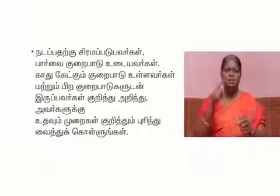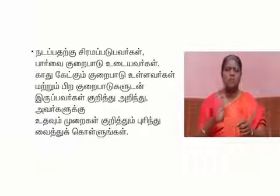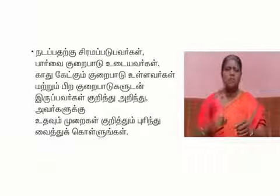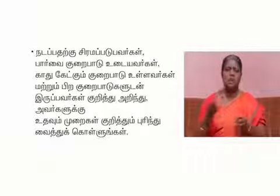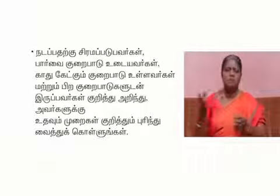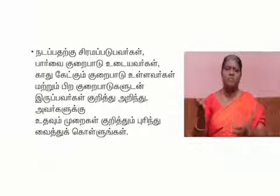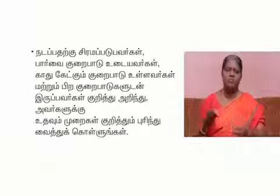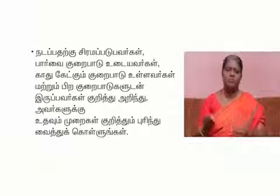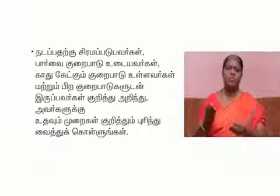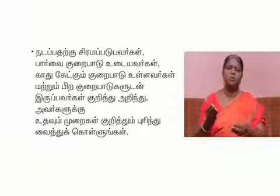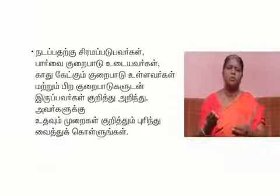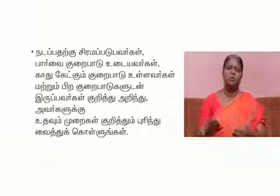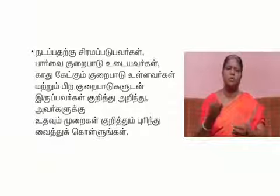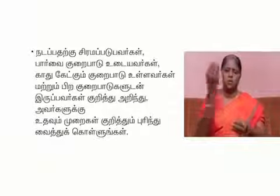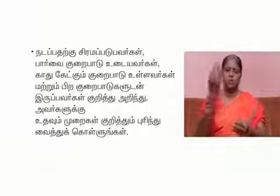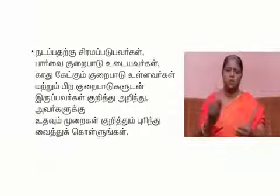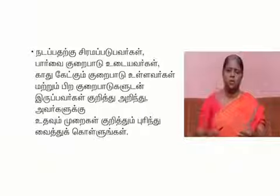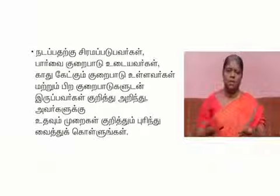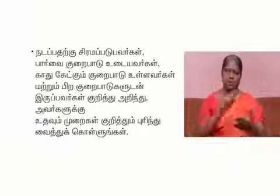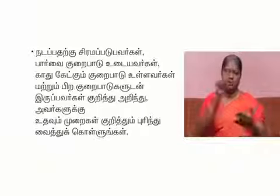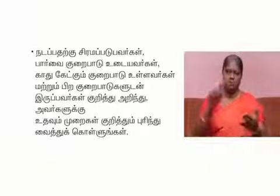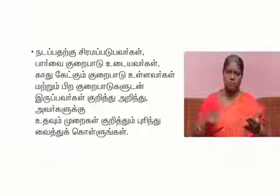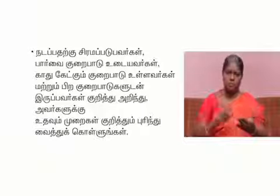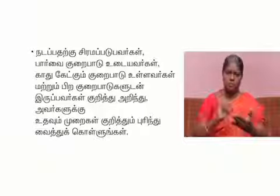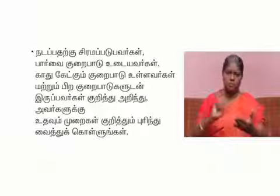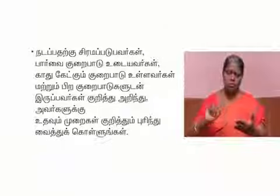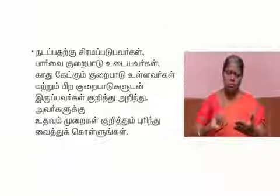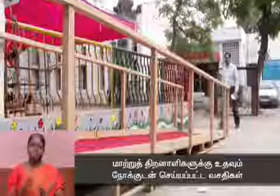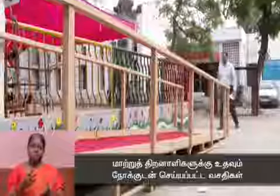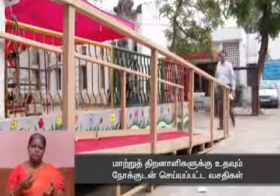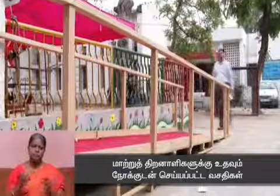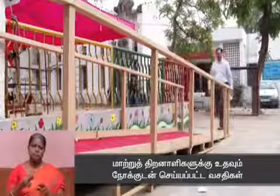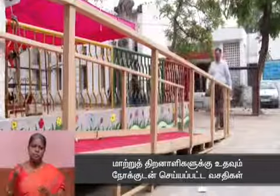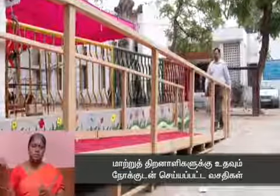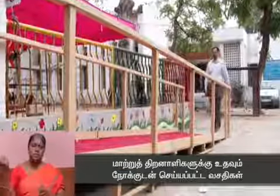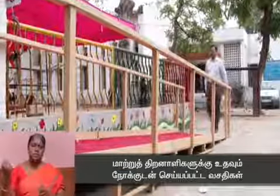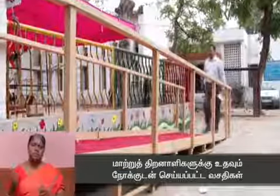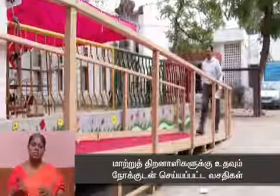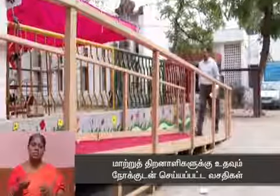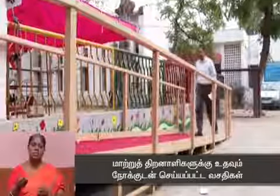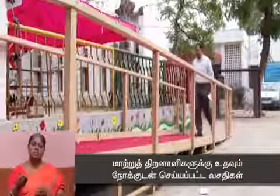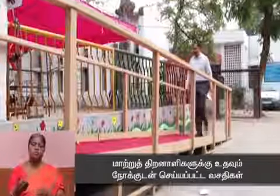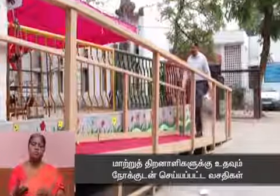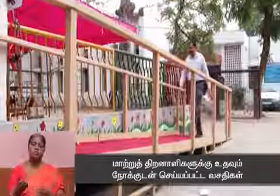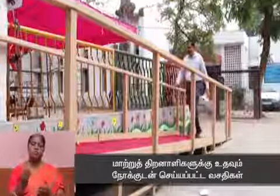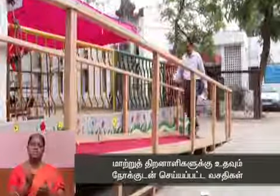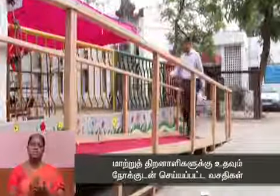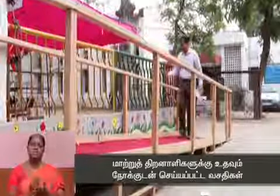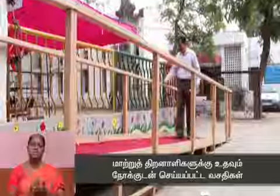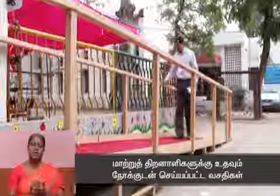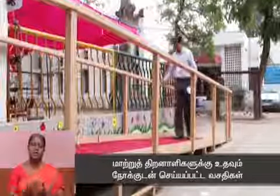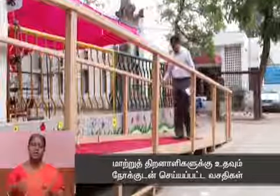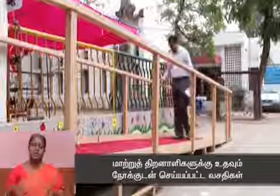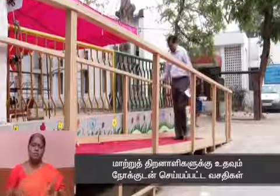அறிந்து அவர்களுக்கு உதவும் முறைகள் குறித்தும் புரிந்து வைத்துக் கொள்ளுங்கள். மாற்றுத்திறனாளிகளுக்கு உதவும் நோக்குடன்